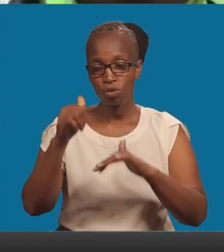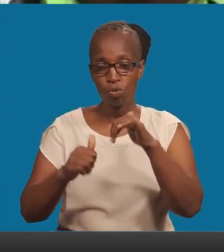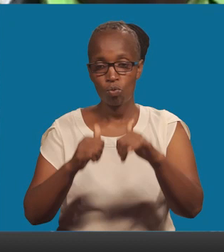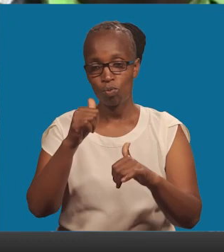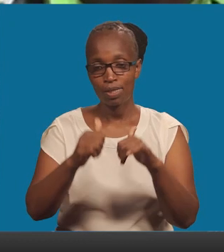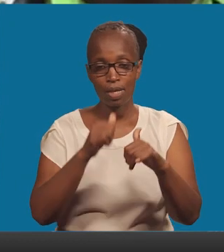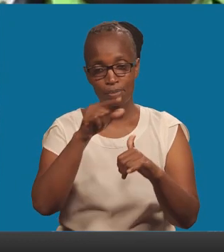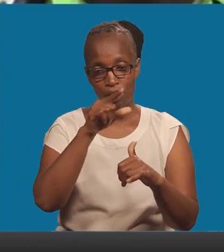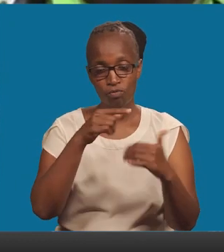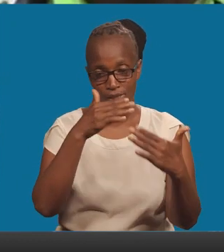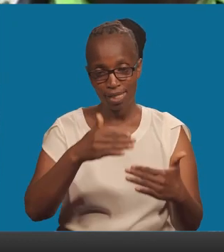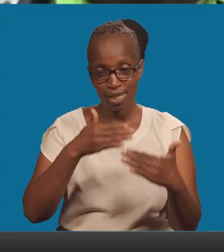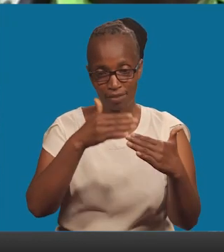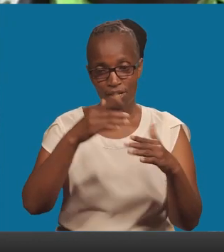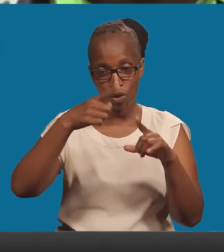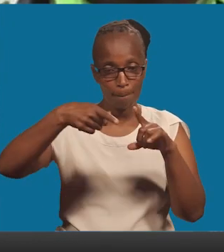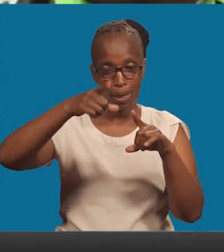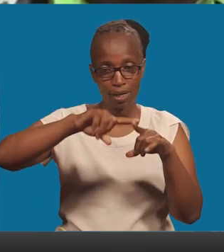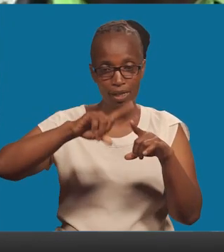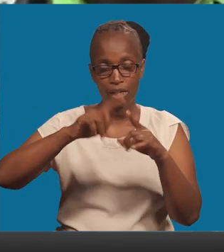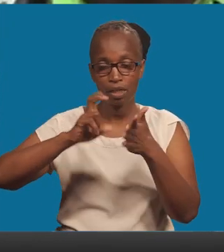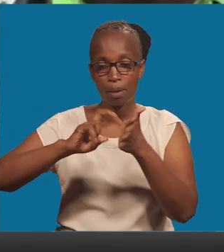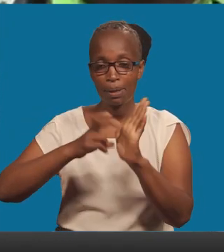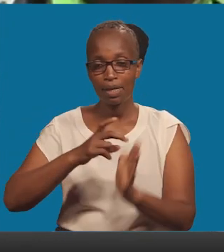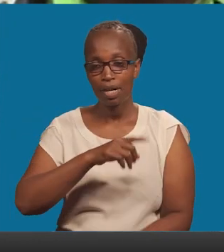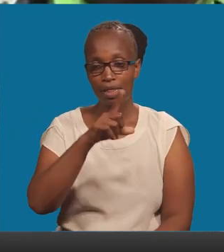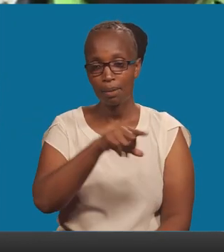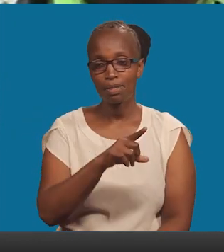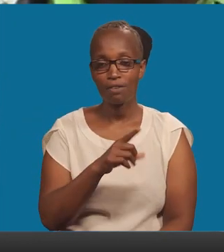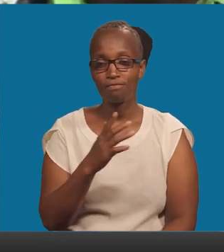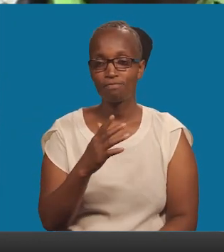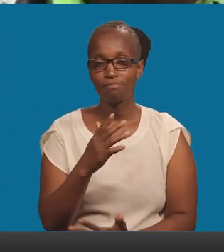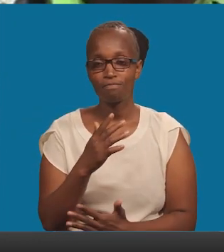nazo mwanzo zimeongezeka. Kwa hivyo ilibidi waweze